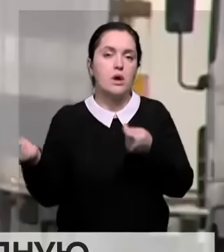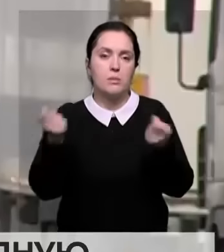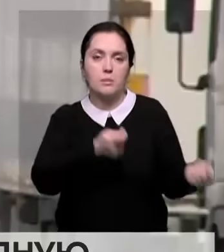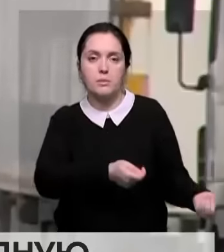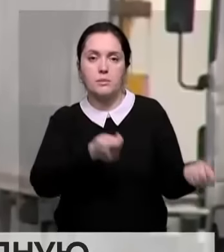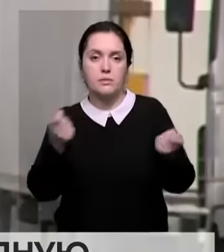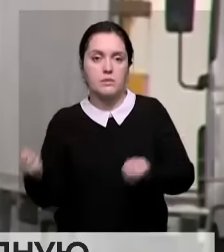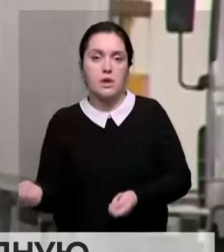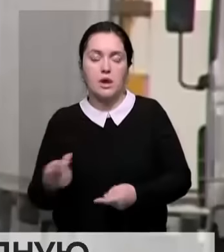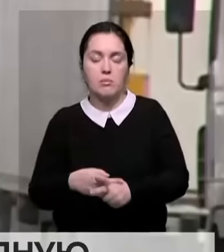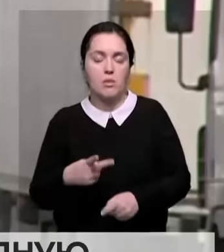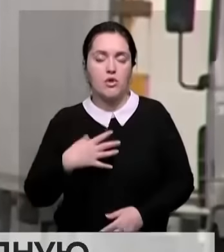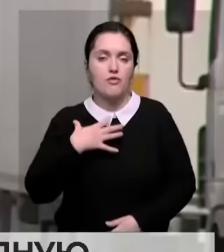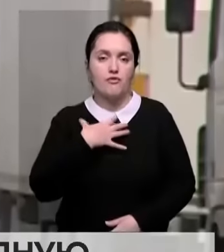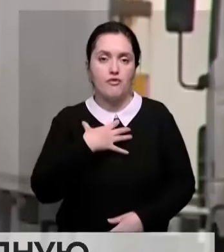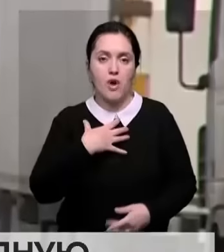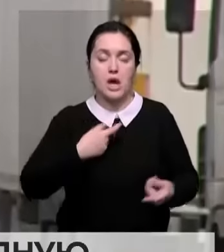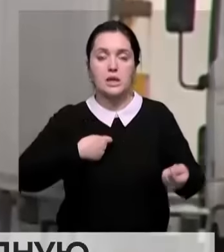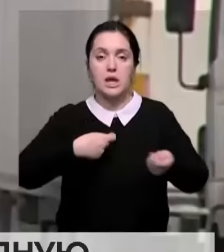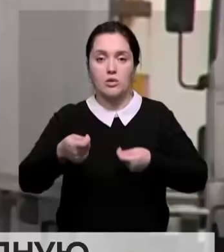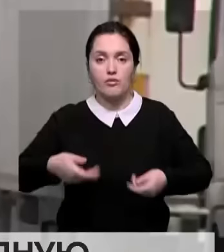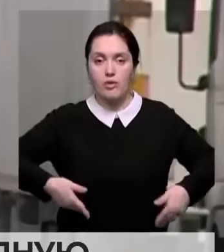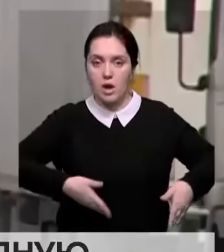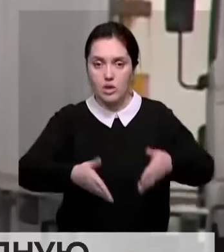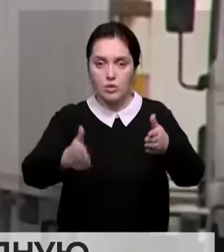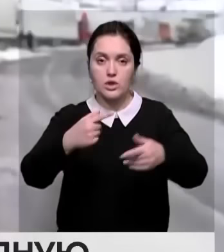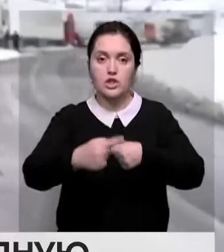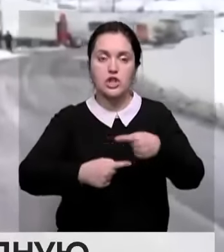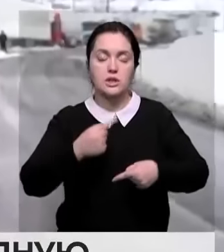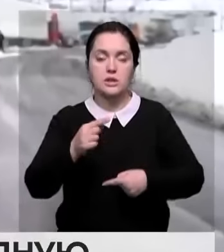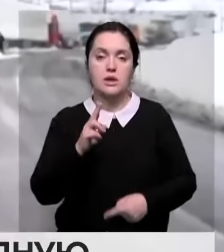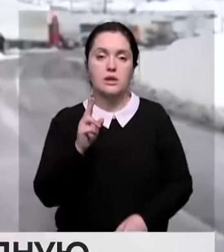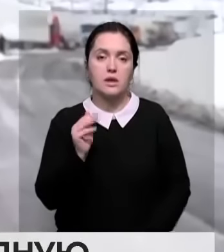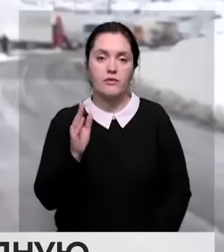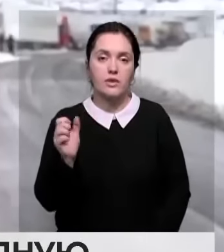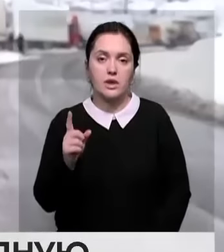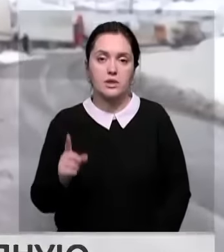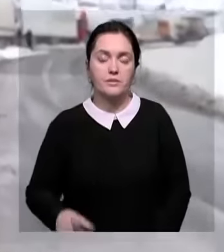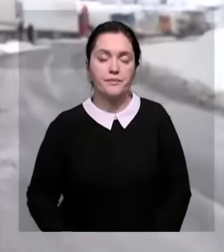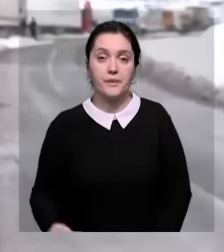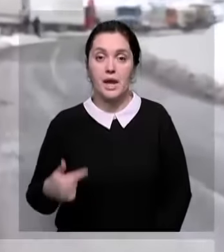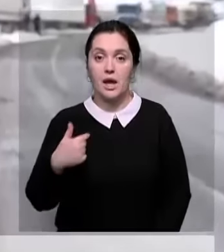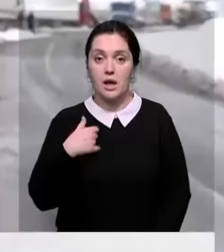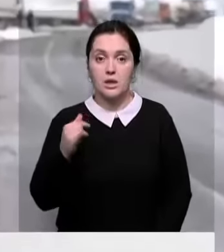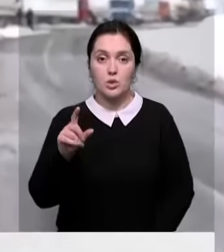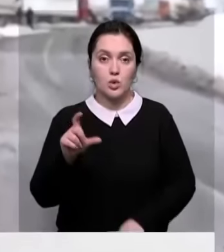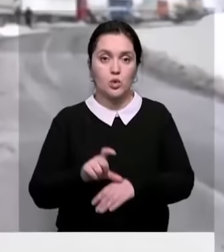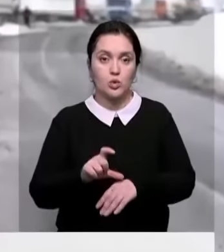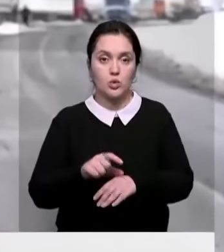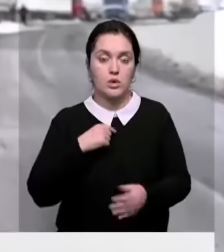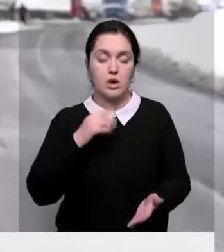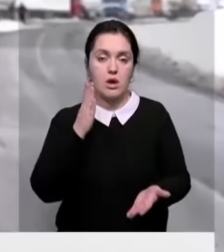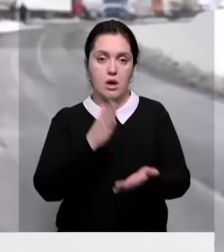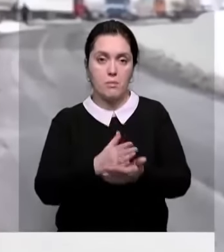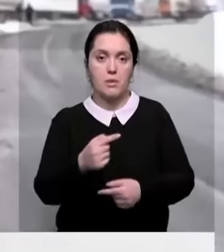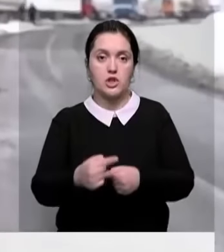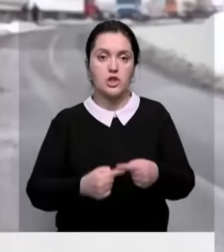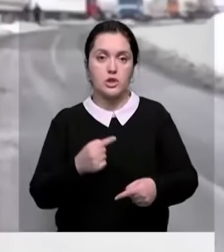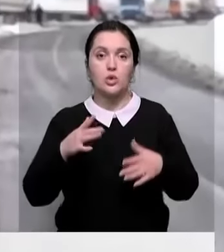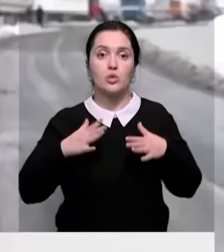эта дорога – важнейший торговый коридор через Кавказ. Я еду с Турции транзитно через Грузию